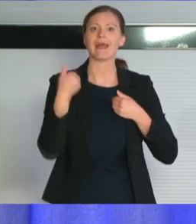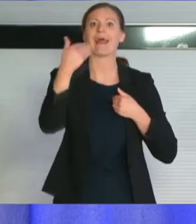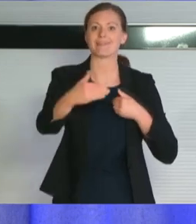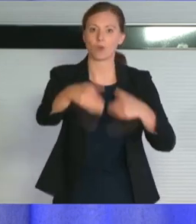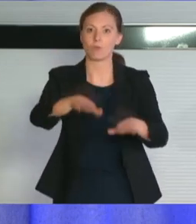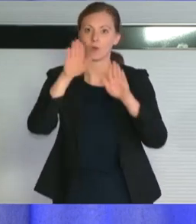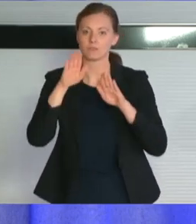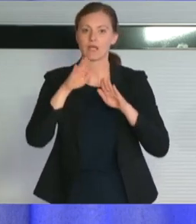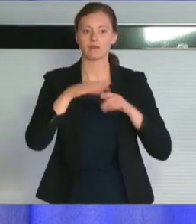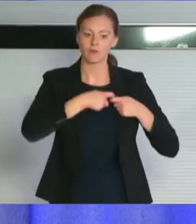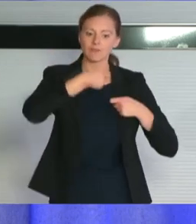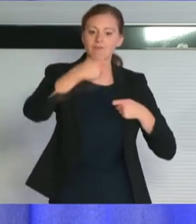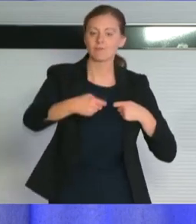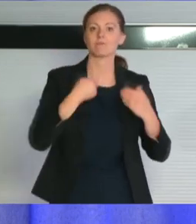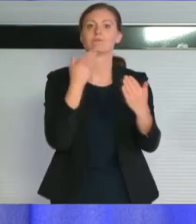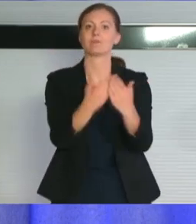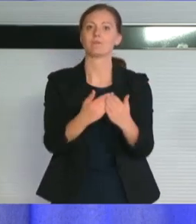med 13. april.